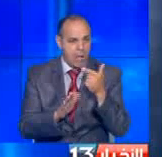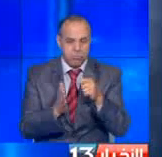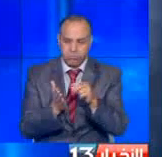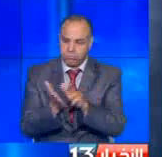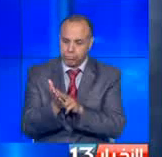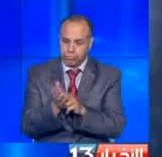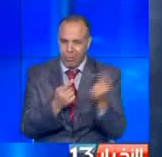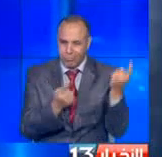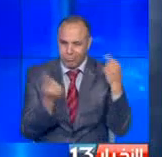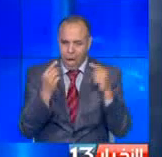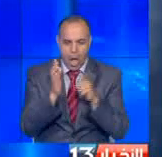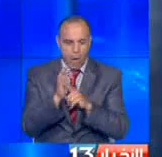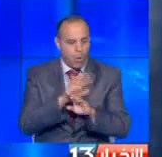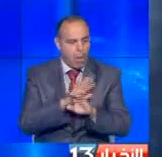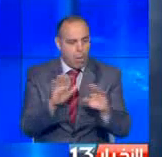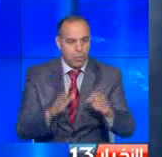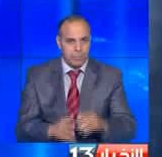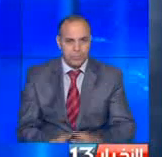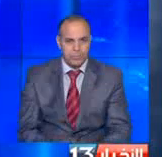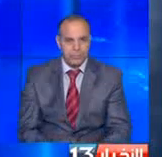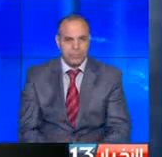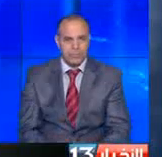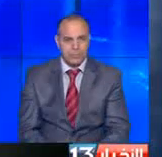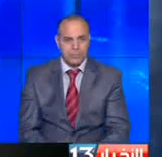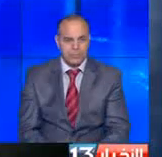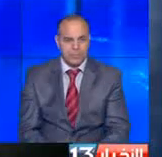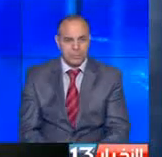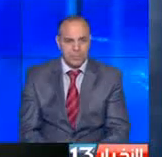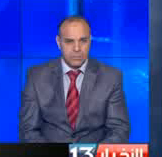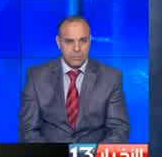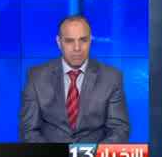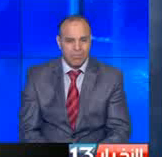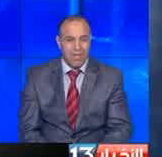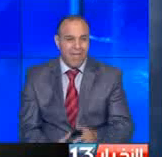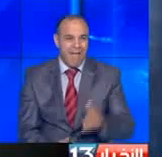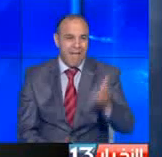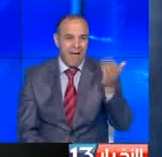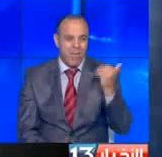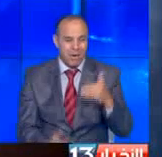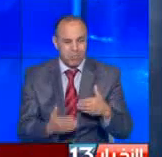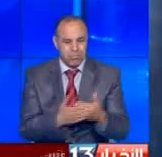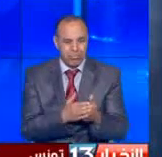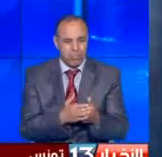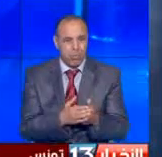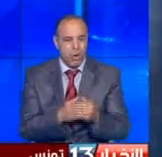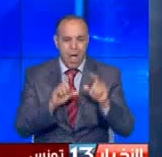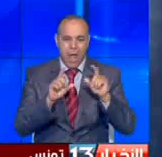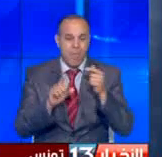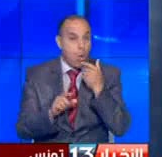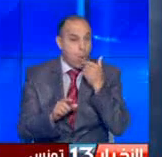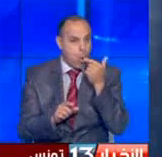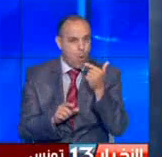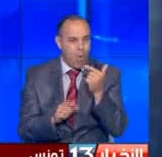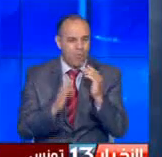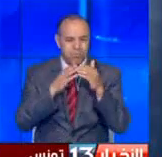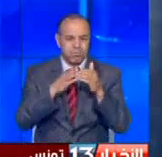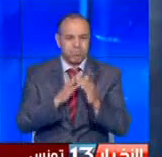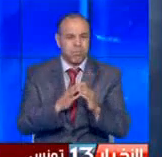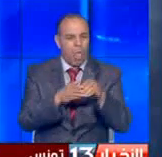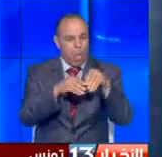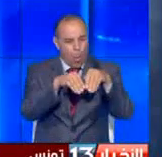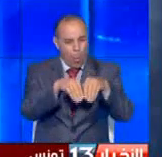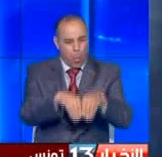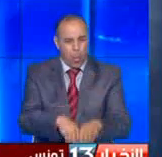املاءات القانون على خلفيه توصل التداول الاعلامي بخصوص واقعه غرق القارب